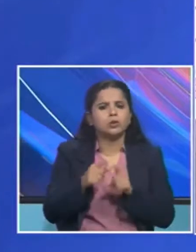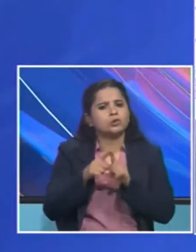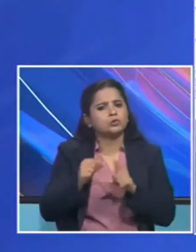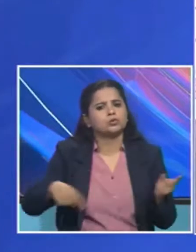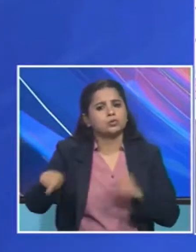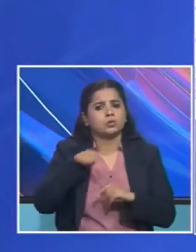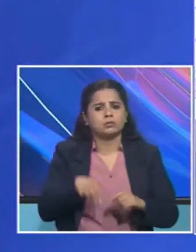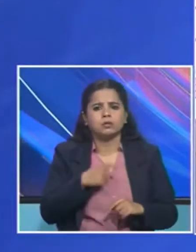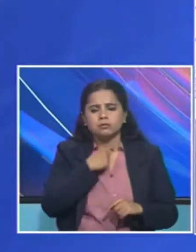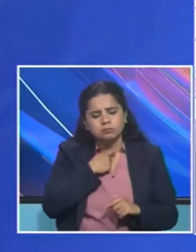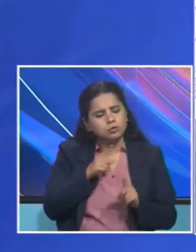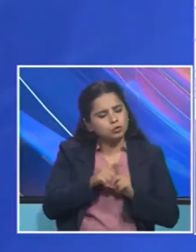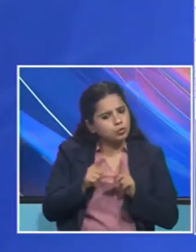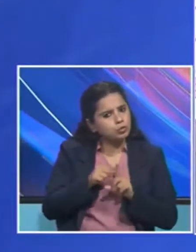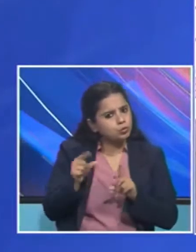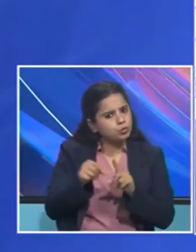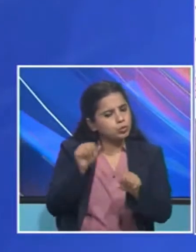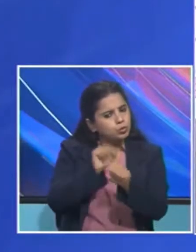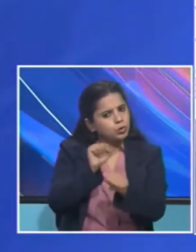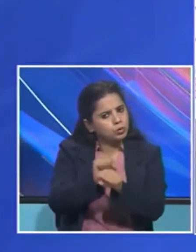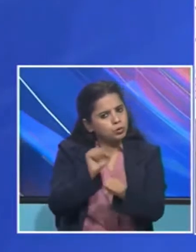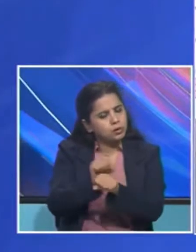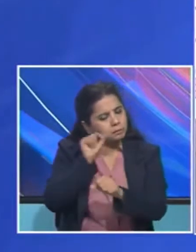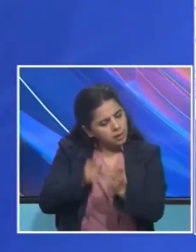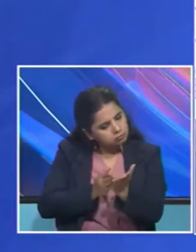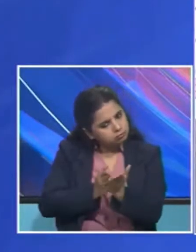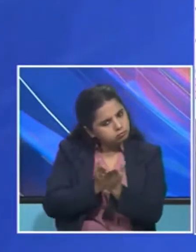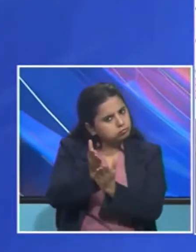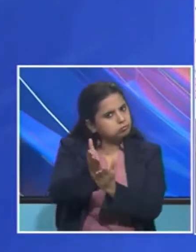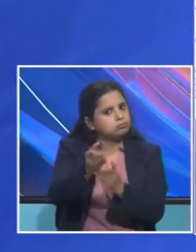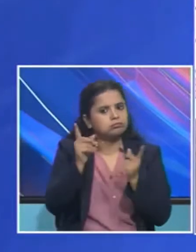पर चलते हुए करनी ही है।